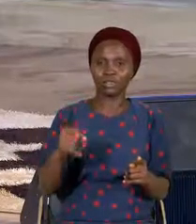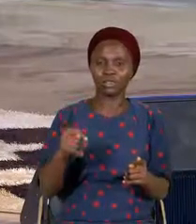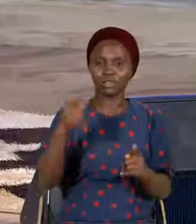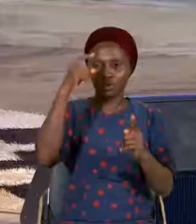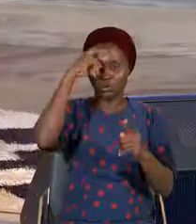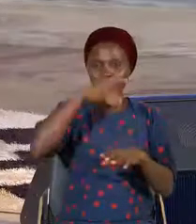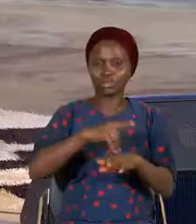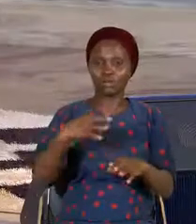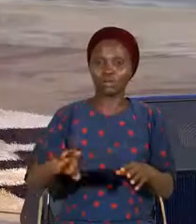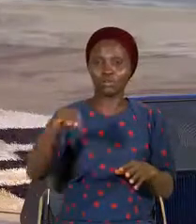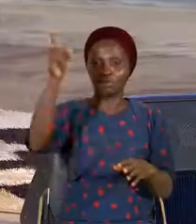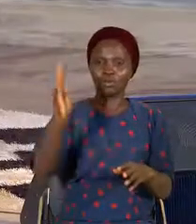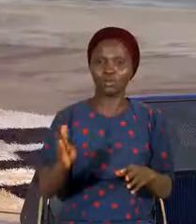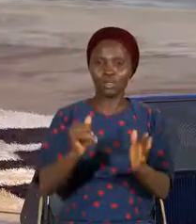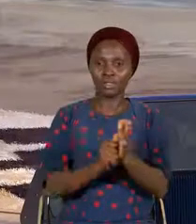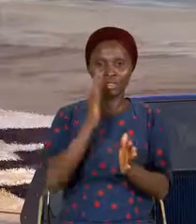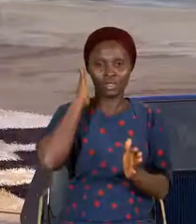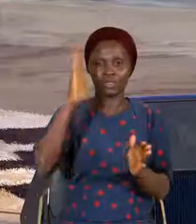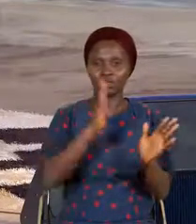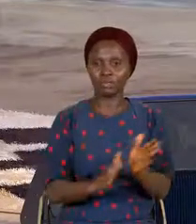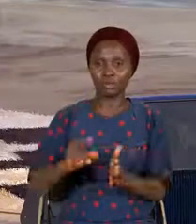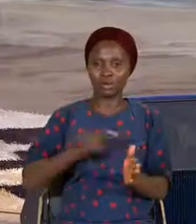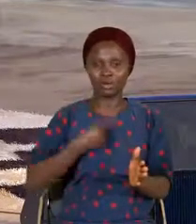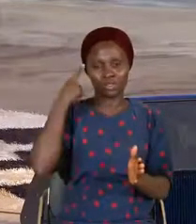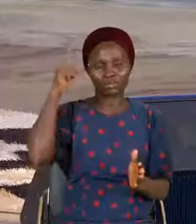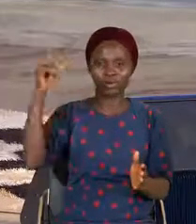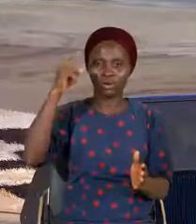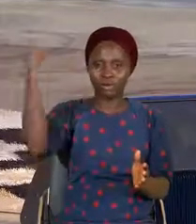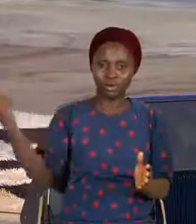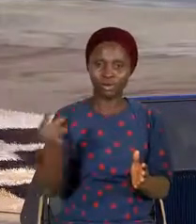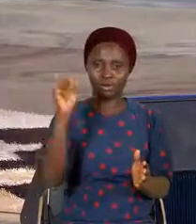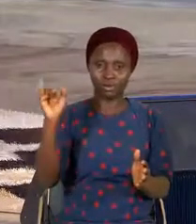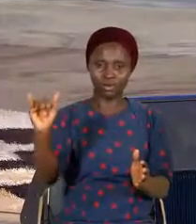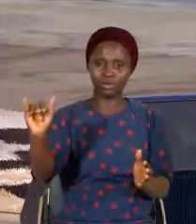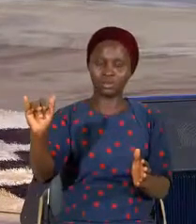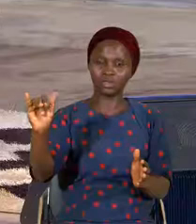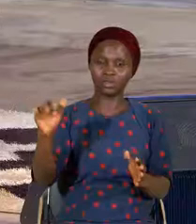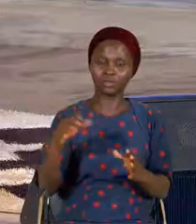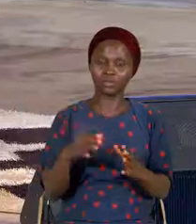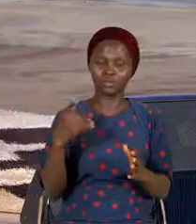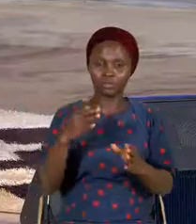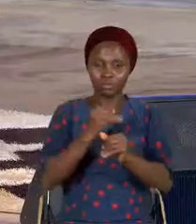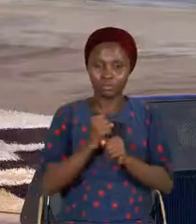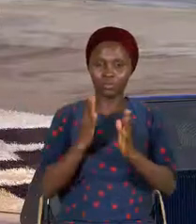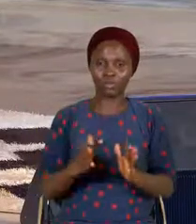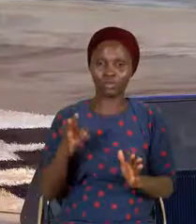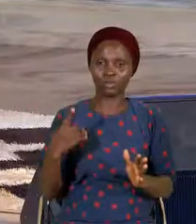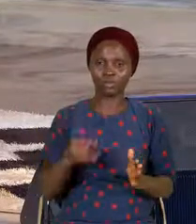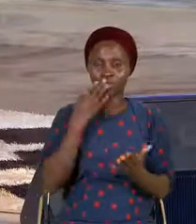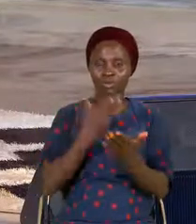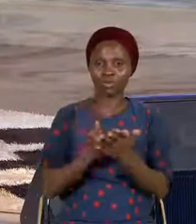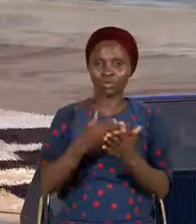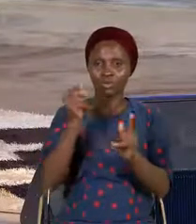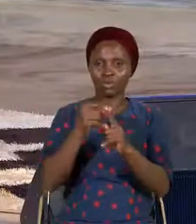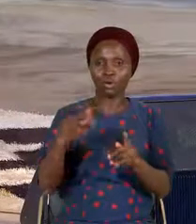Dieu qui va nous préparer pour l'éternité. Les possesseurs de la bonne parole de sa